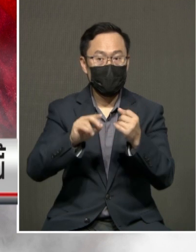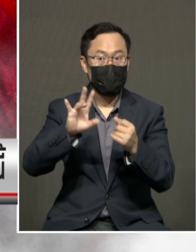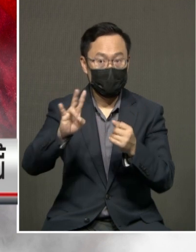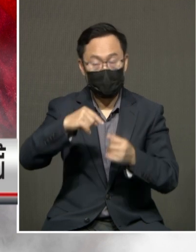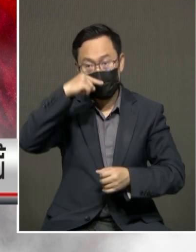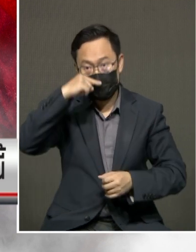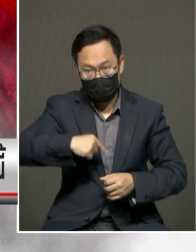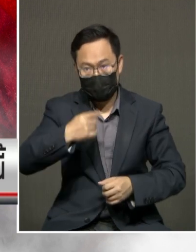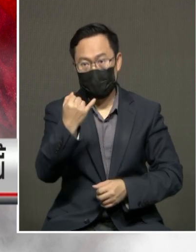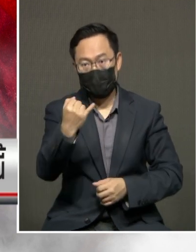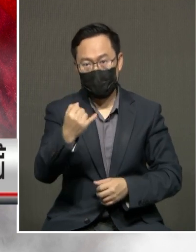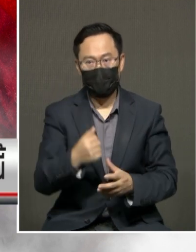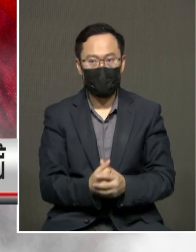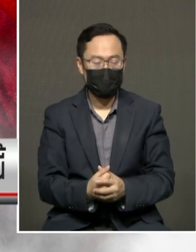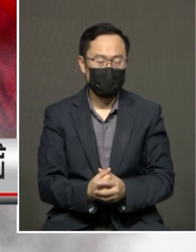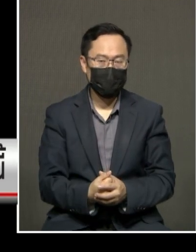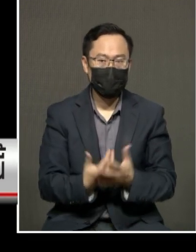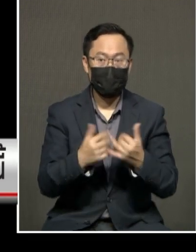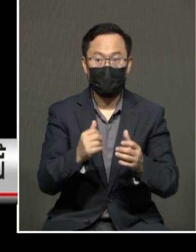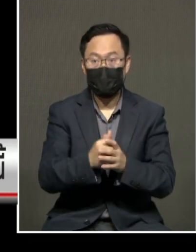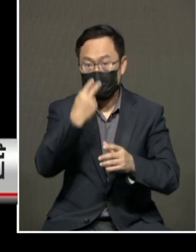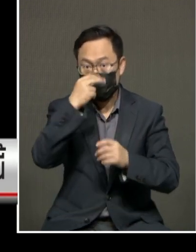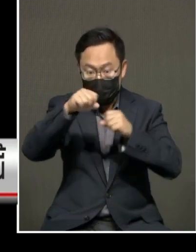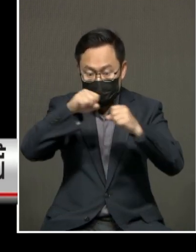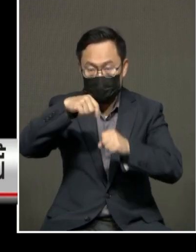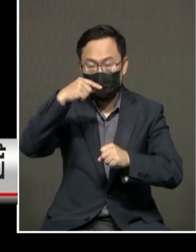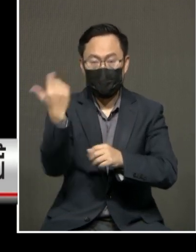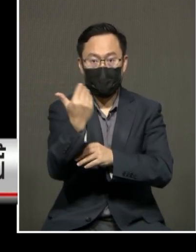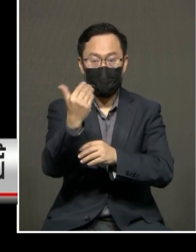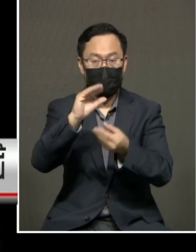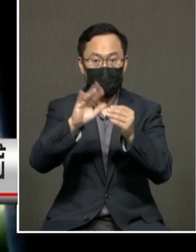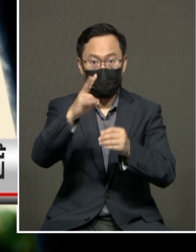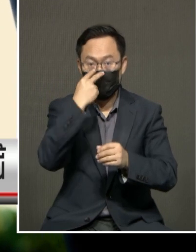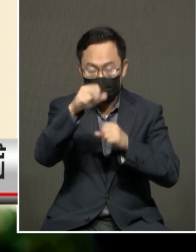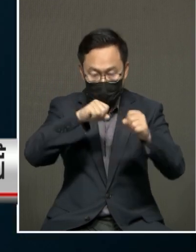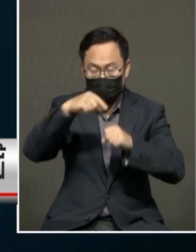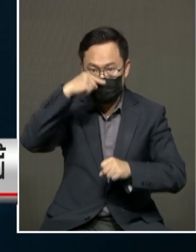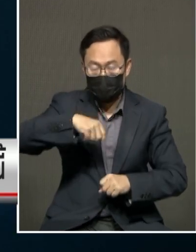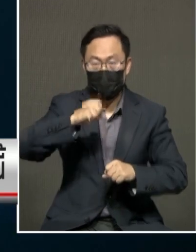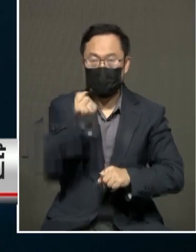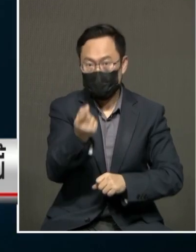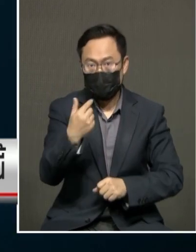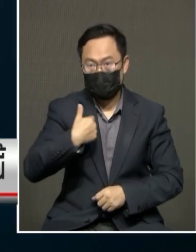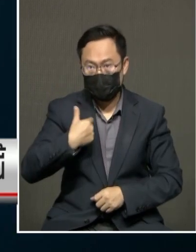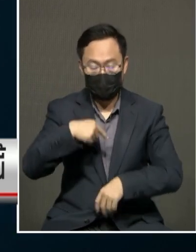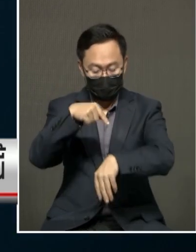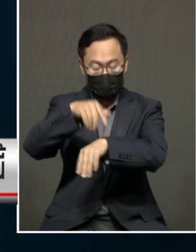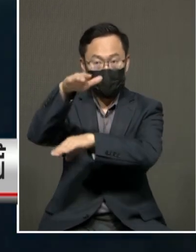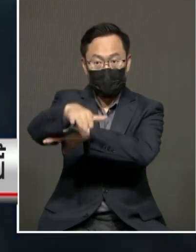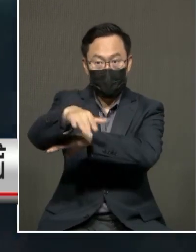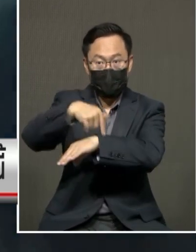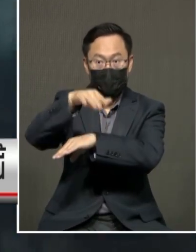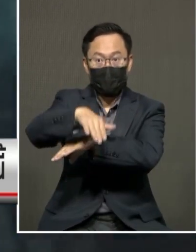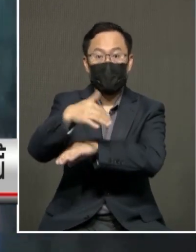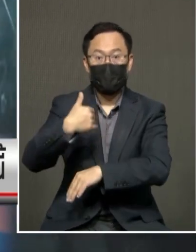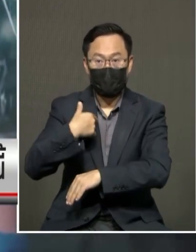ทอดสดมวยเช่นเดียวกันนะคะแล้วก็เตรียมที่จะประเดิมเปิดฉากนัดแรกวันนี้เย็นวันนี้นะคะก็คือศึก